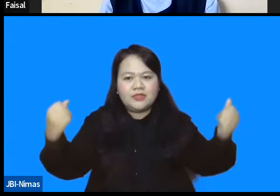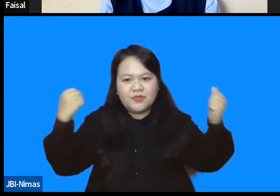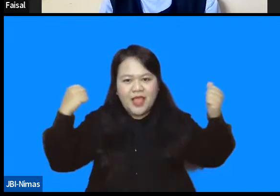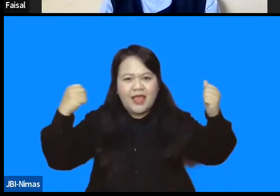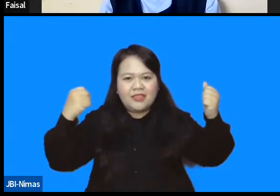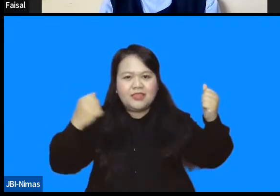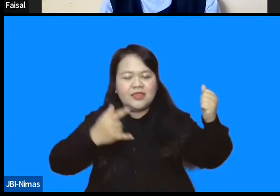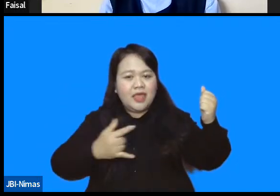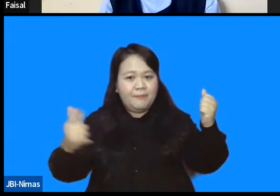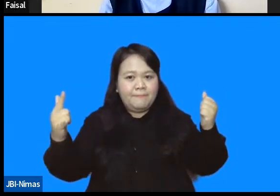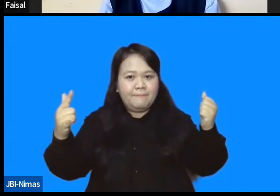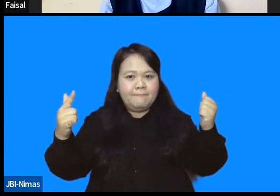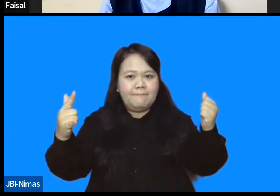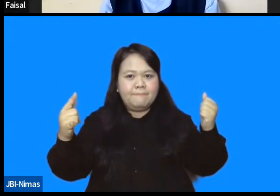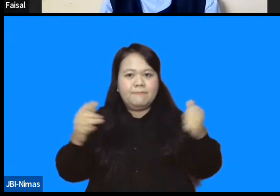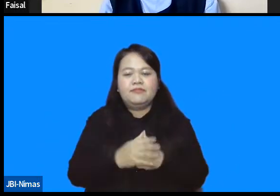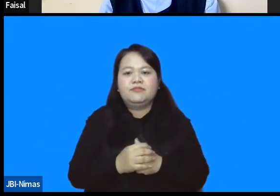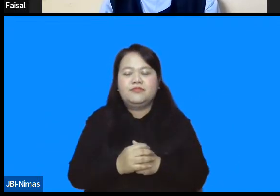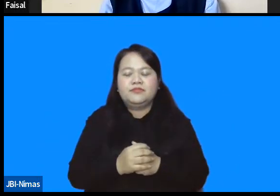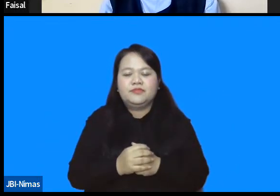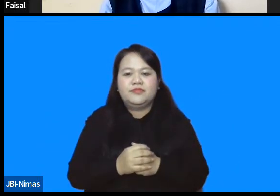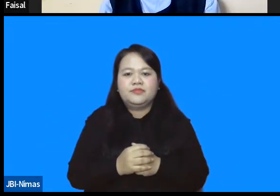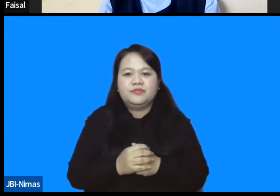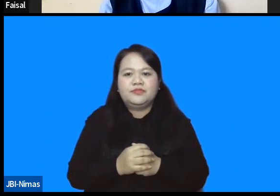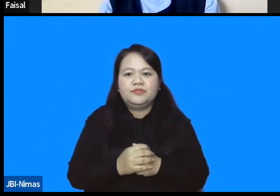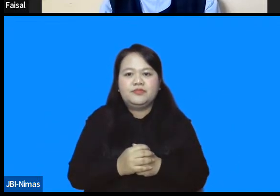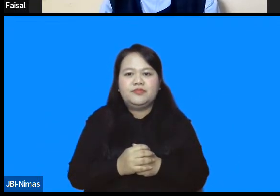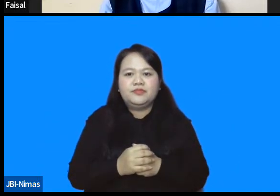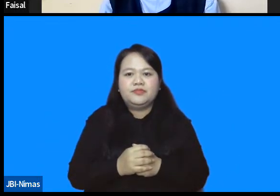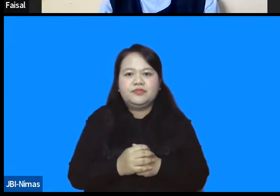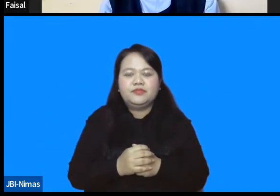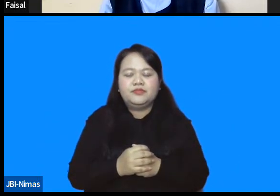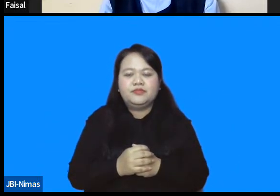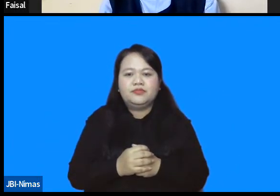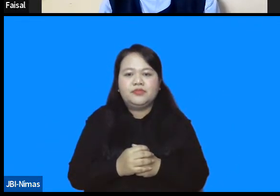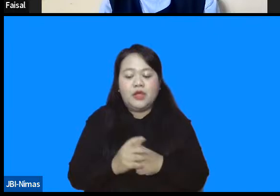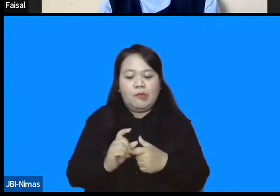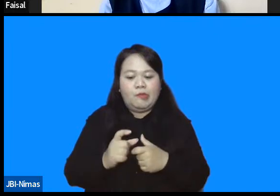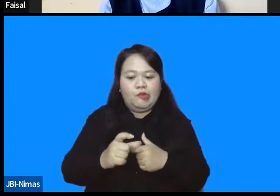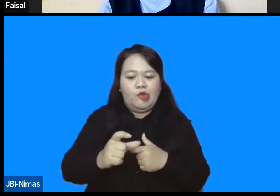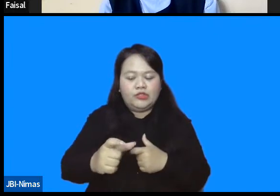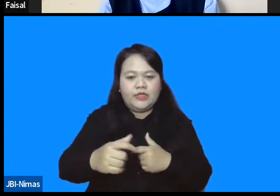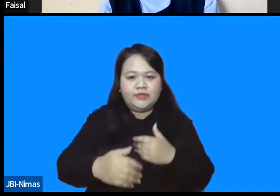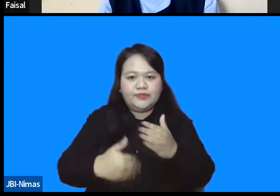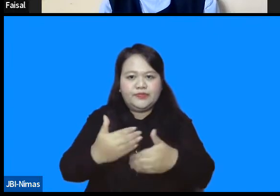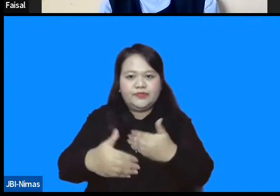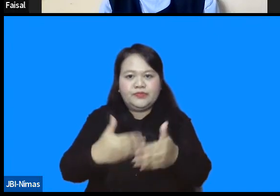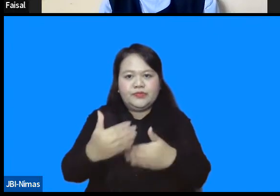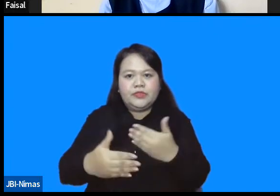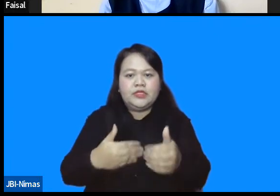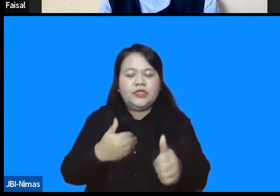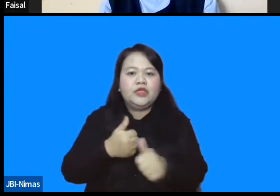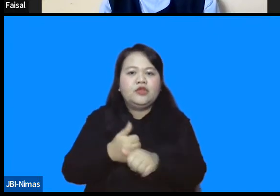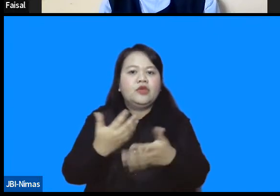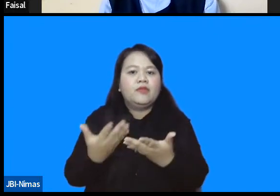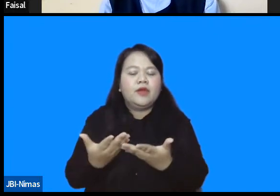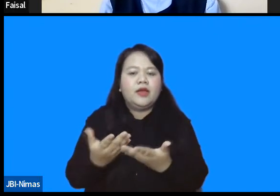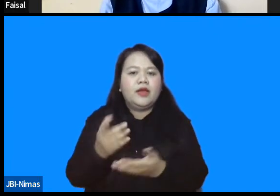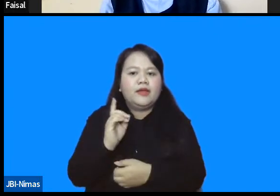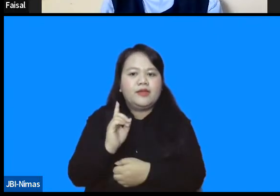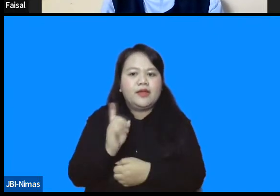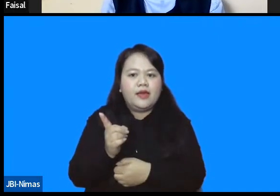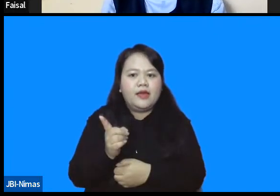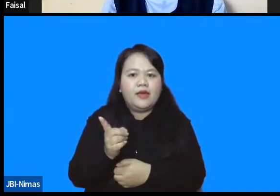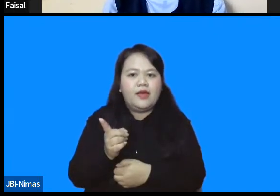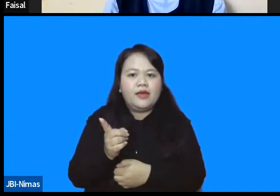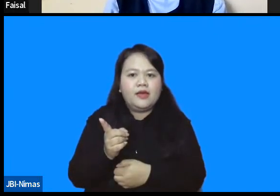ya. Dari sisi eh, setiap proses tahapan itu selalu diikuti dengan